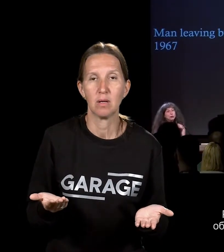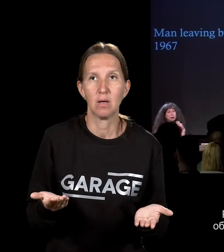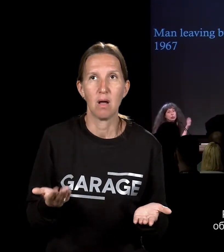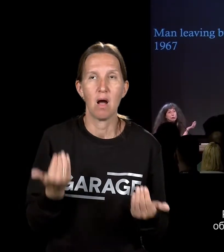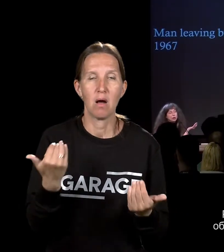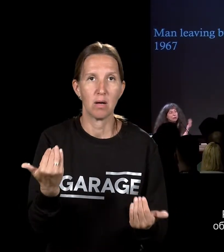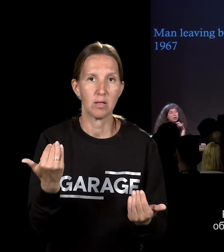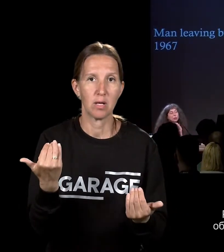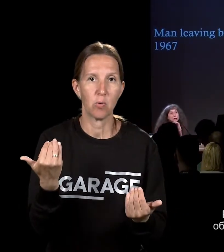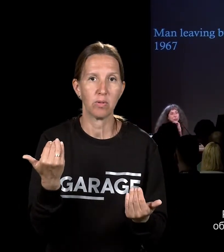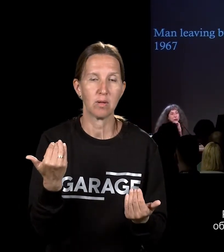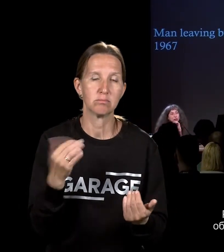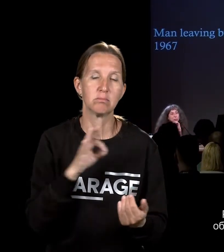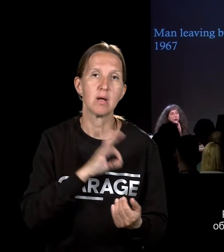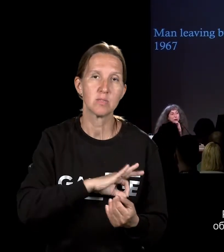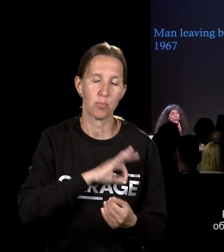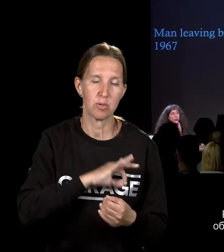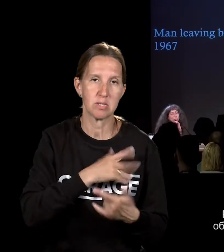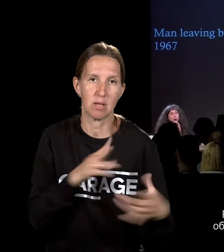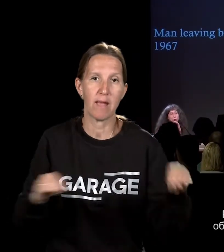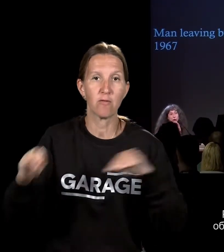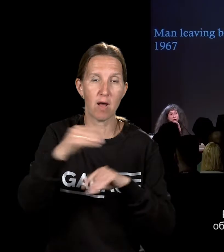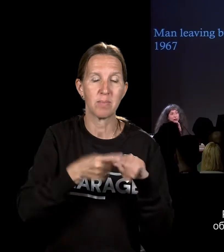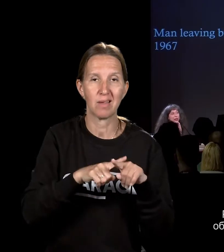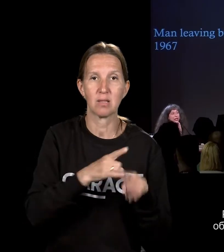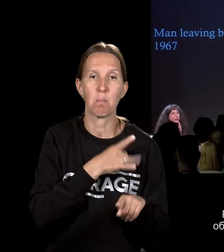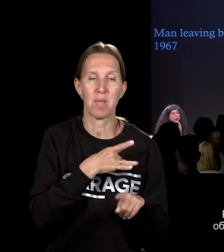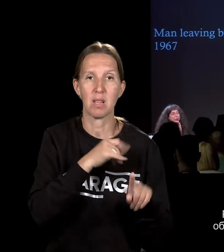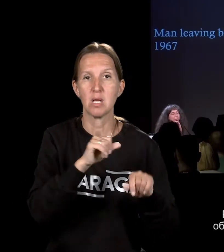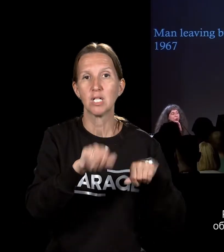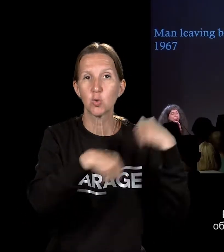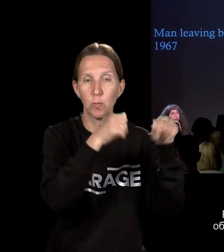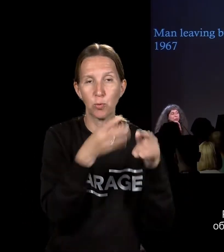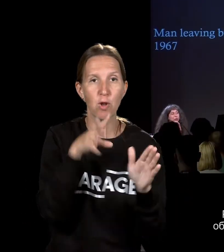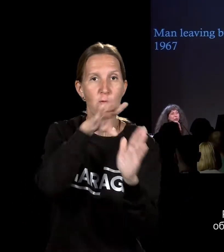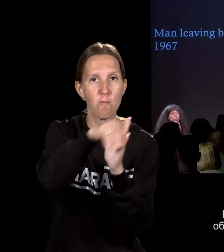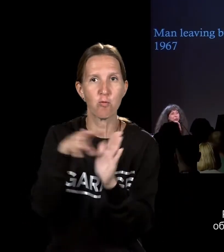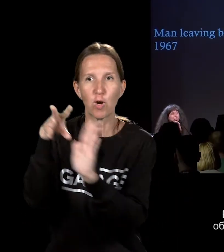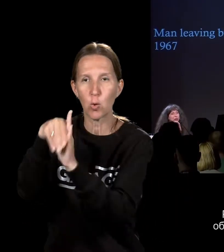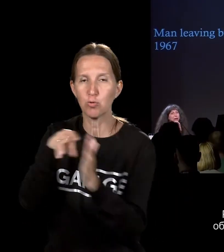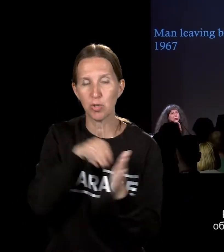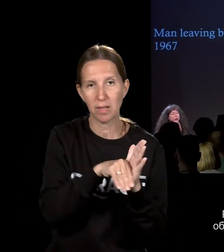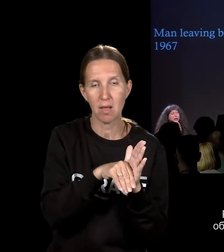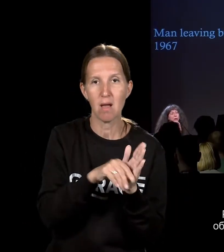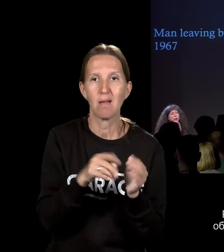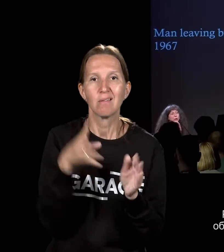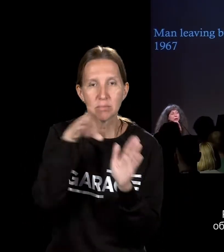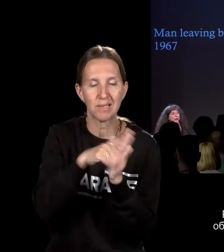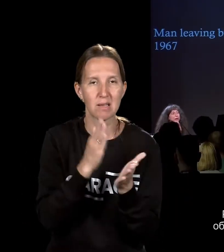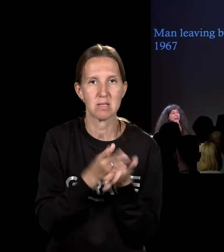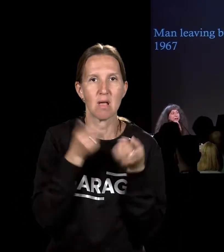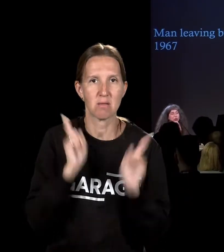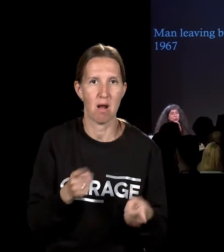он с Эдваром, они обязательно, скульптуры эти белые, обязательно включены в соседство с реальными